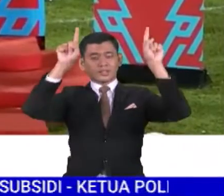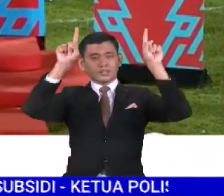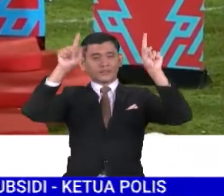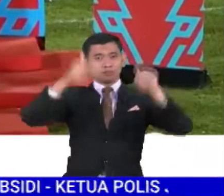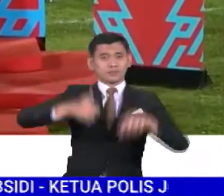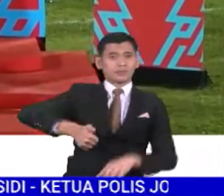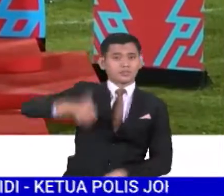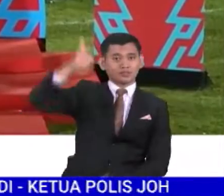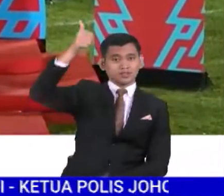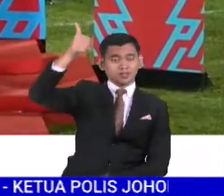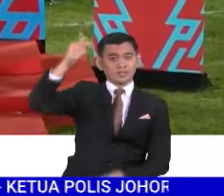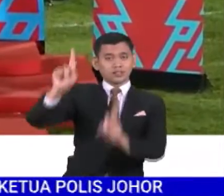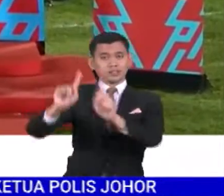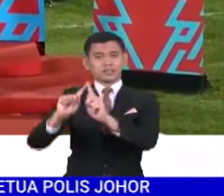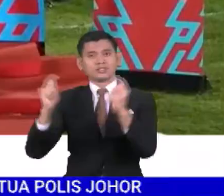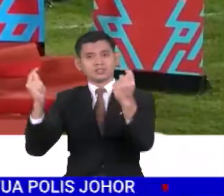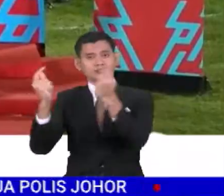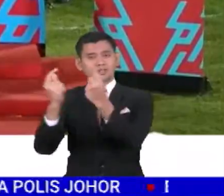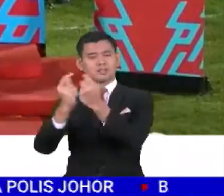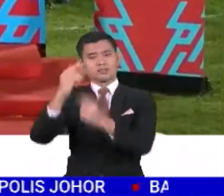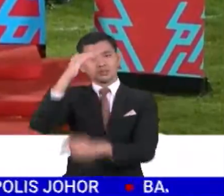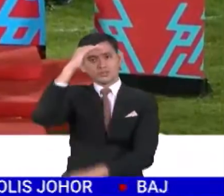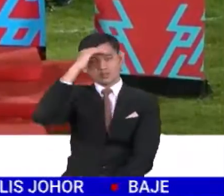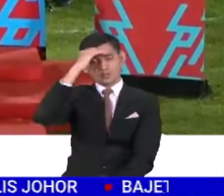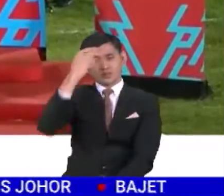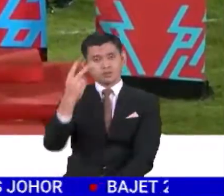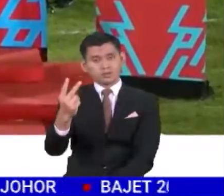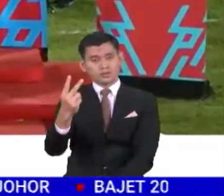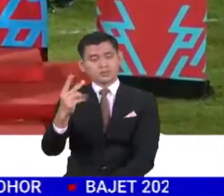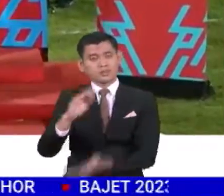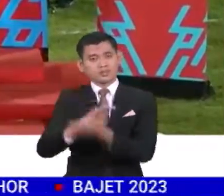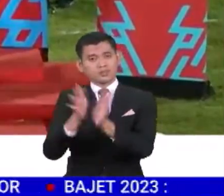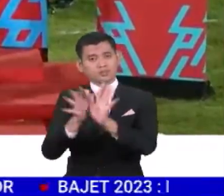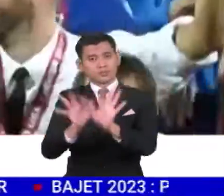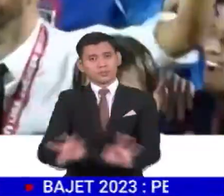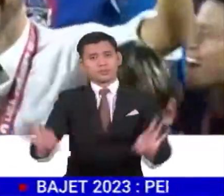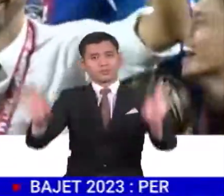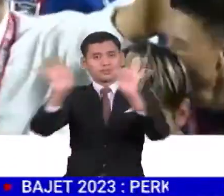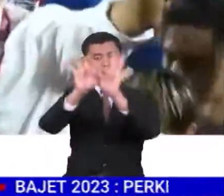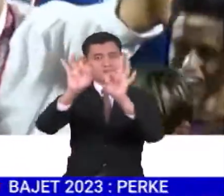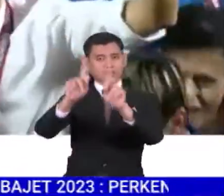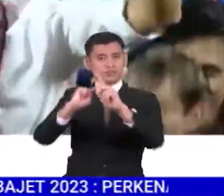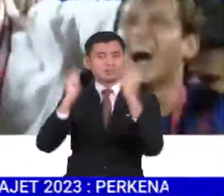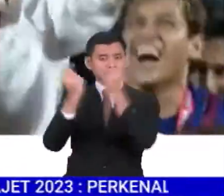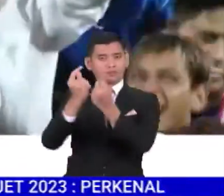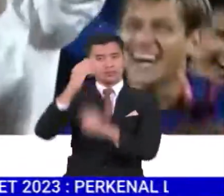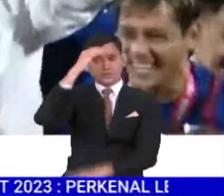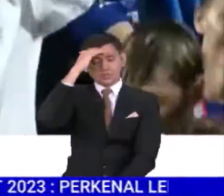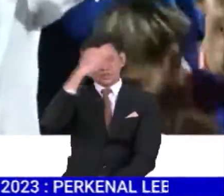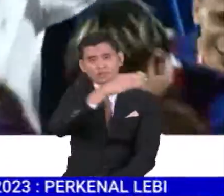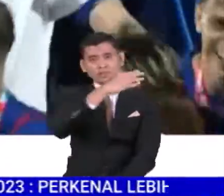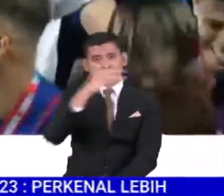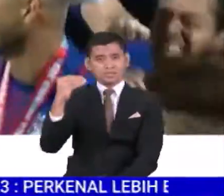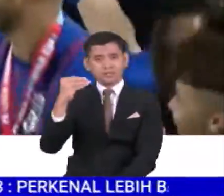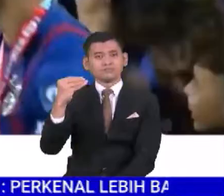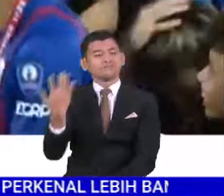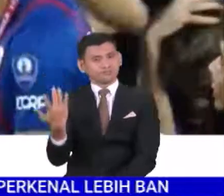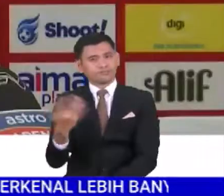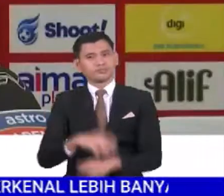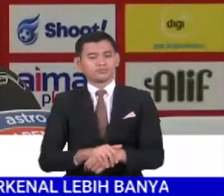dimenangi JDT2 adalah hadiah bermakna buat negeri Johor dan pemilik klub Tunku Ismail Sultan